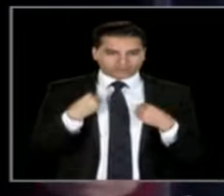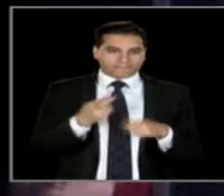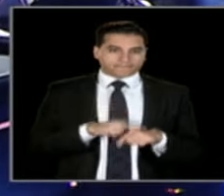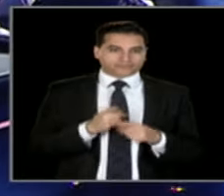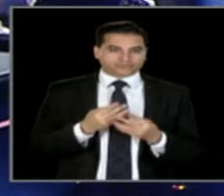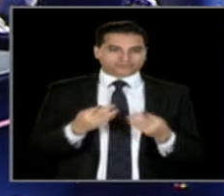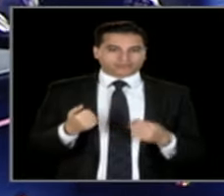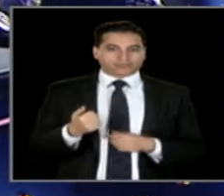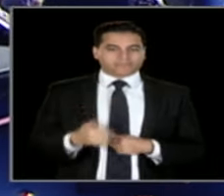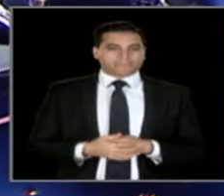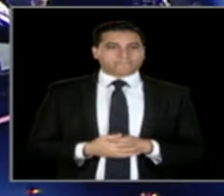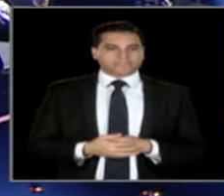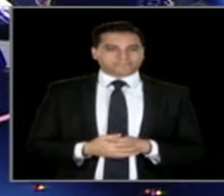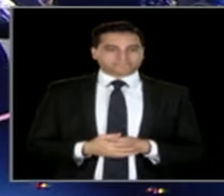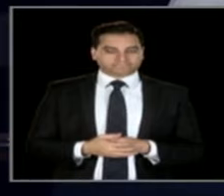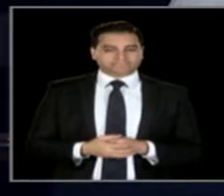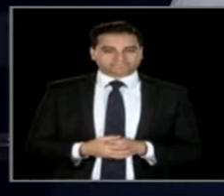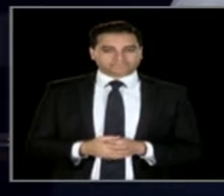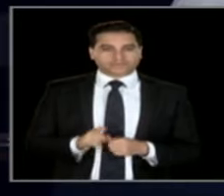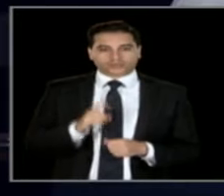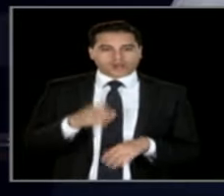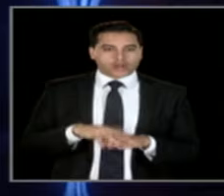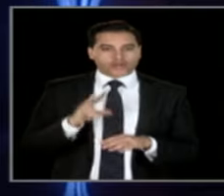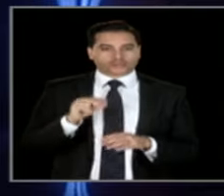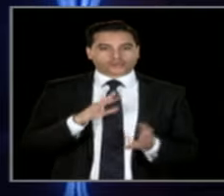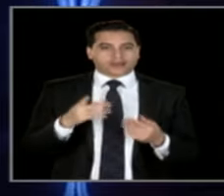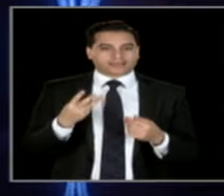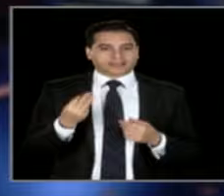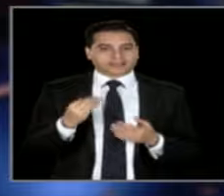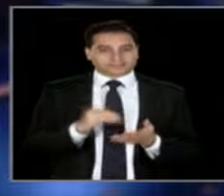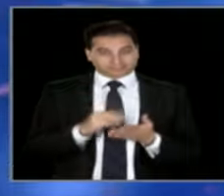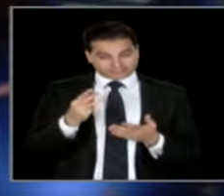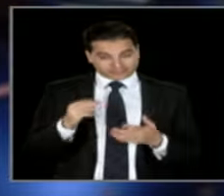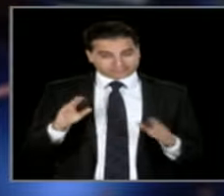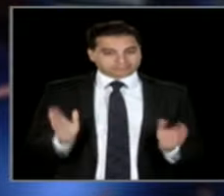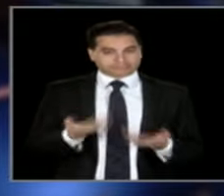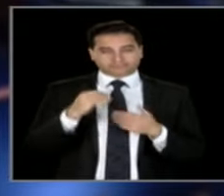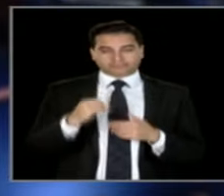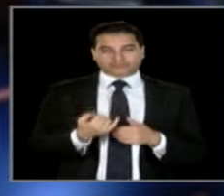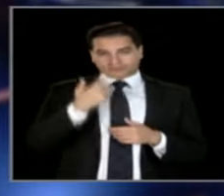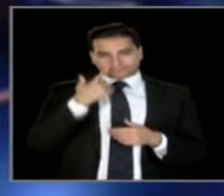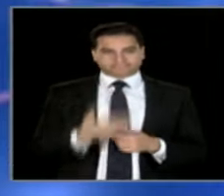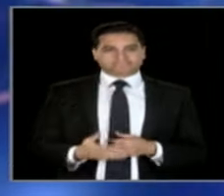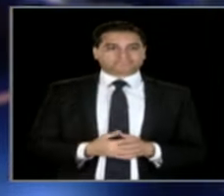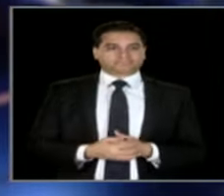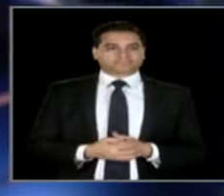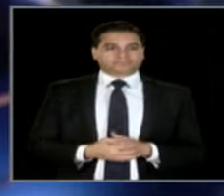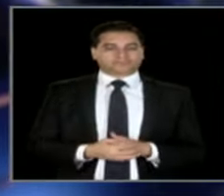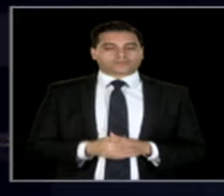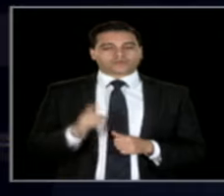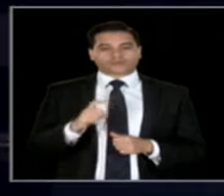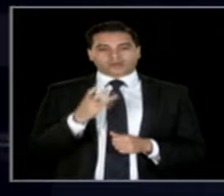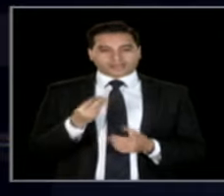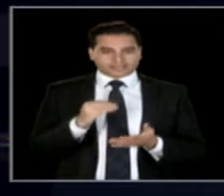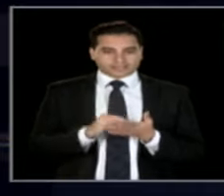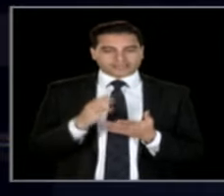رياضة، تمام. سؤال بعشرين نقطة ولا بتلاتين نقطة؟ تلاتين إن شاء الله. سؤال بتلاتين نقطة،